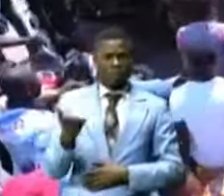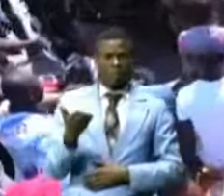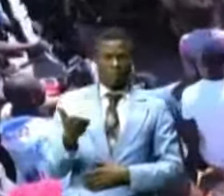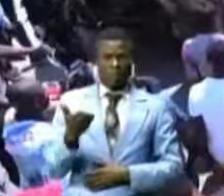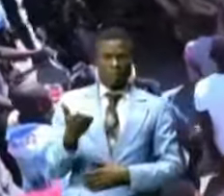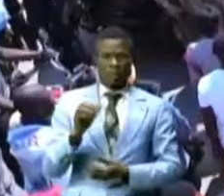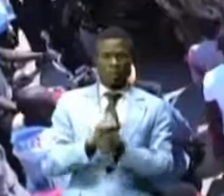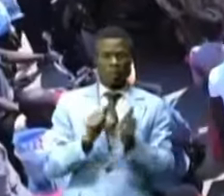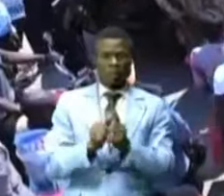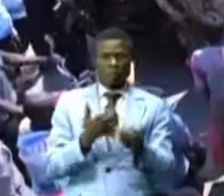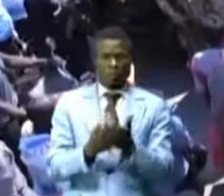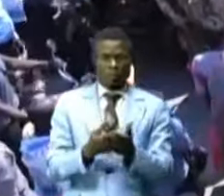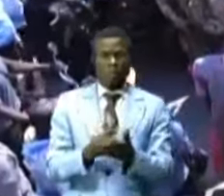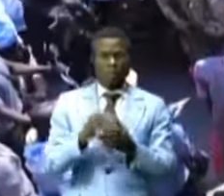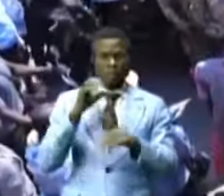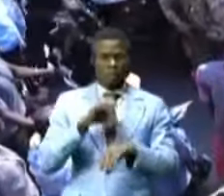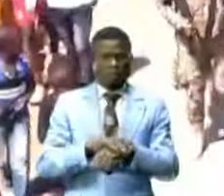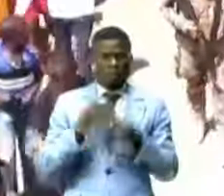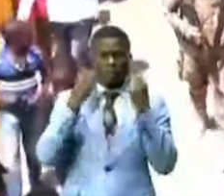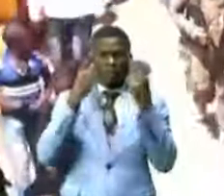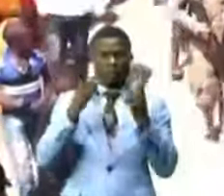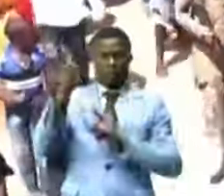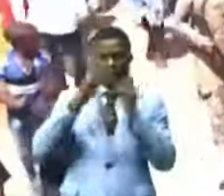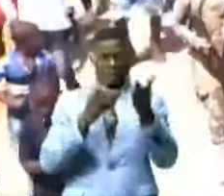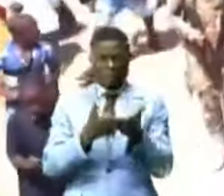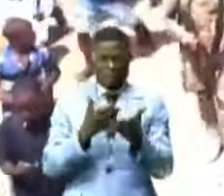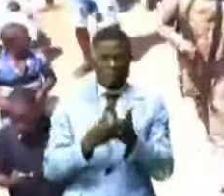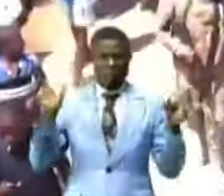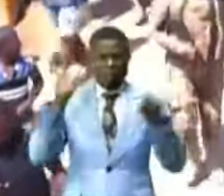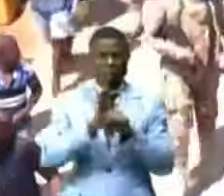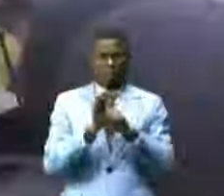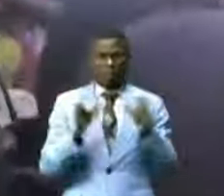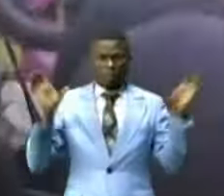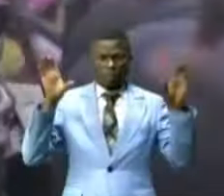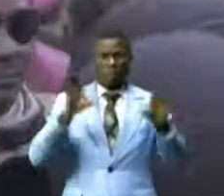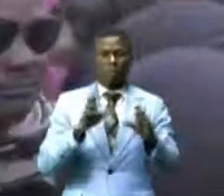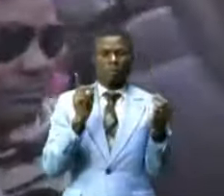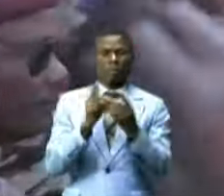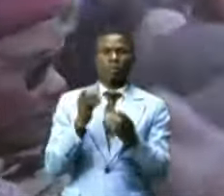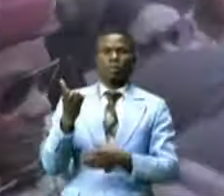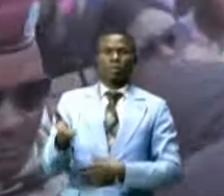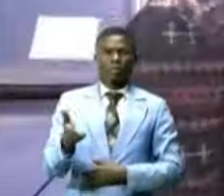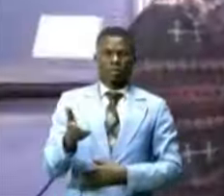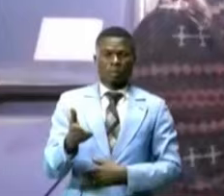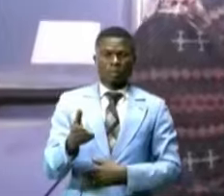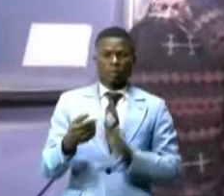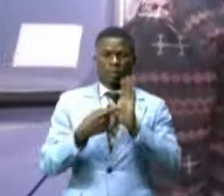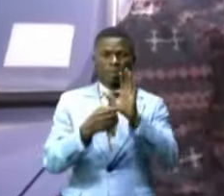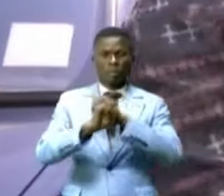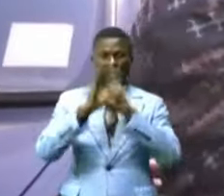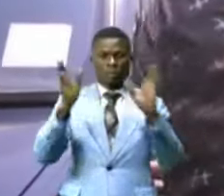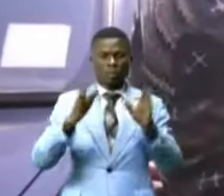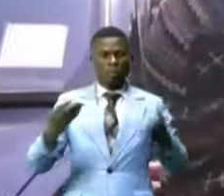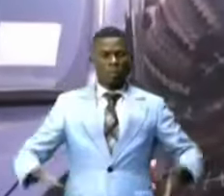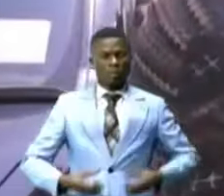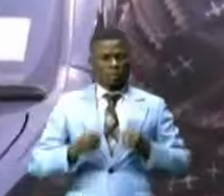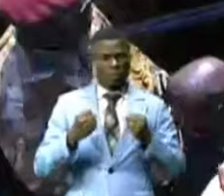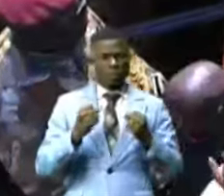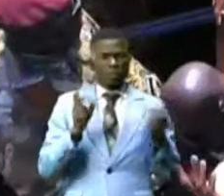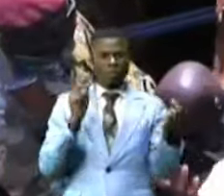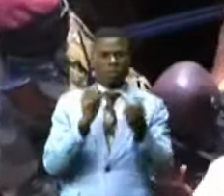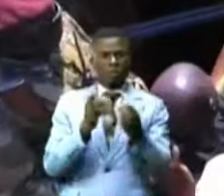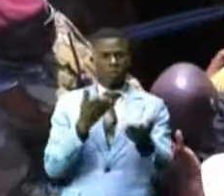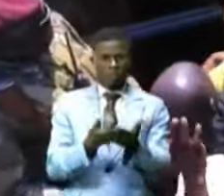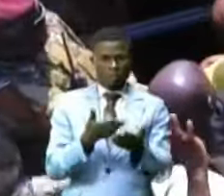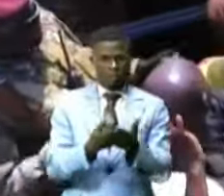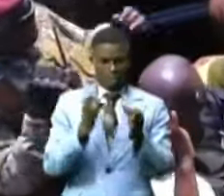se fait surprendre par les populations du coin, venues en masse à sa rencontre. Visiblement, une belle ambiance de retrouvailles